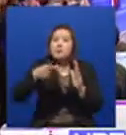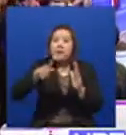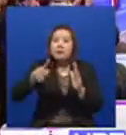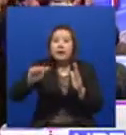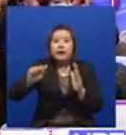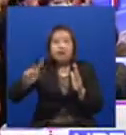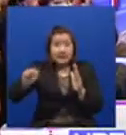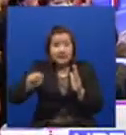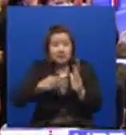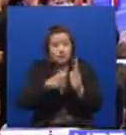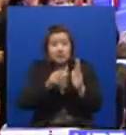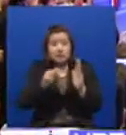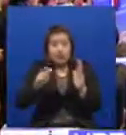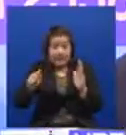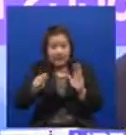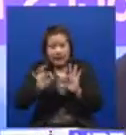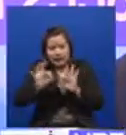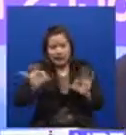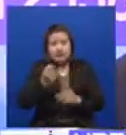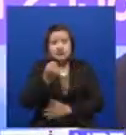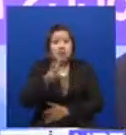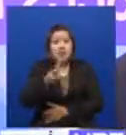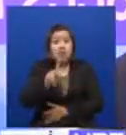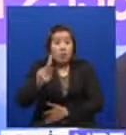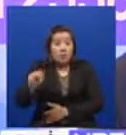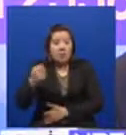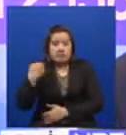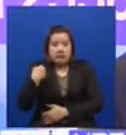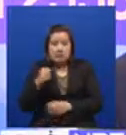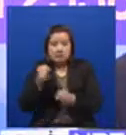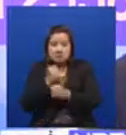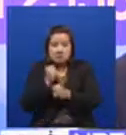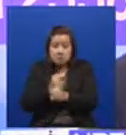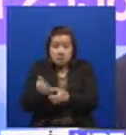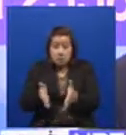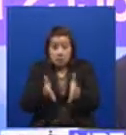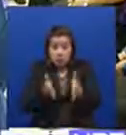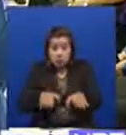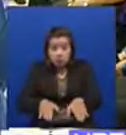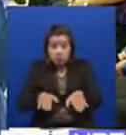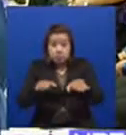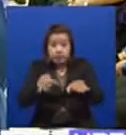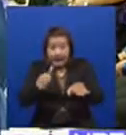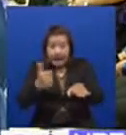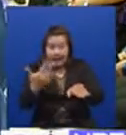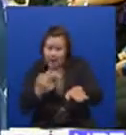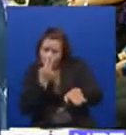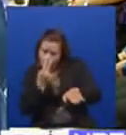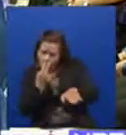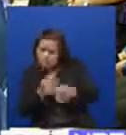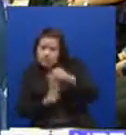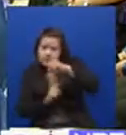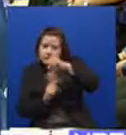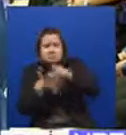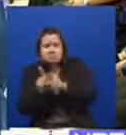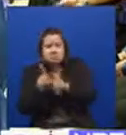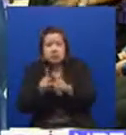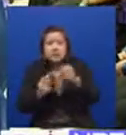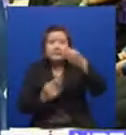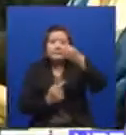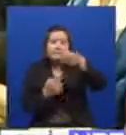รวมระยะทาง 15กิโลเมตรให้สูงขึ้นเพื่อบูรณะสิ่งอำนวยความสะดวกและเครื่องหมายจราจรในทางหลวงพิเศษ